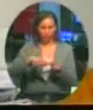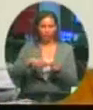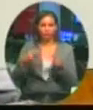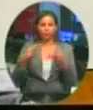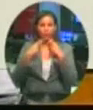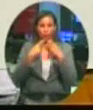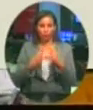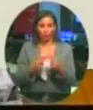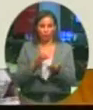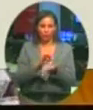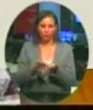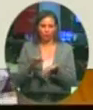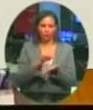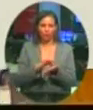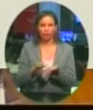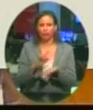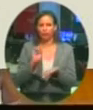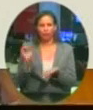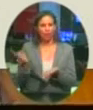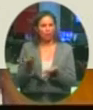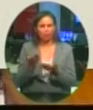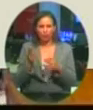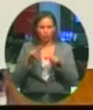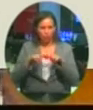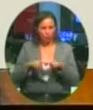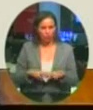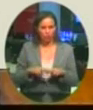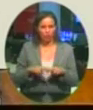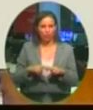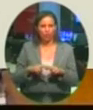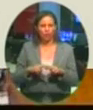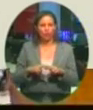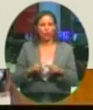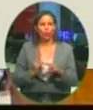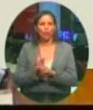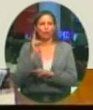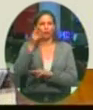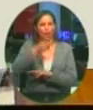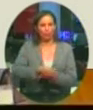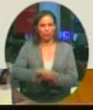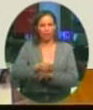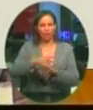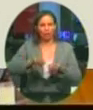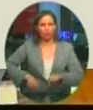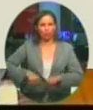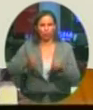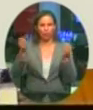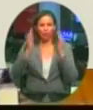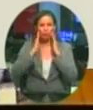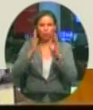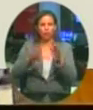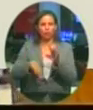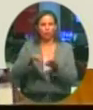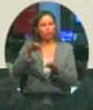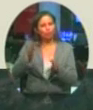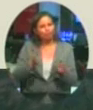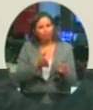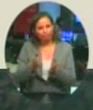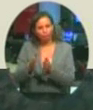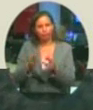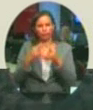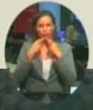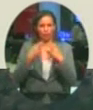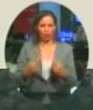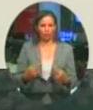נכתב, דומה כי כל שנותר הוא להתגבר על משבר האמון שנוצר באופן שיאפשר למצוא את שביל הזהב לפתרון,